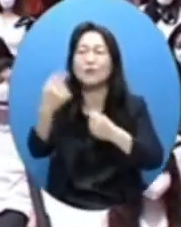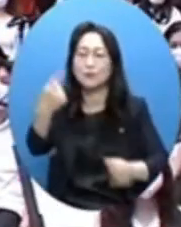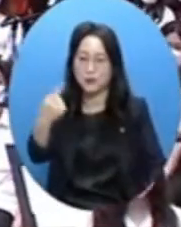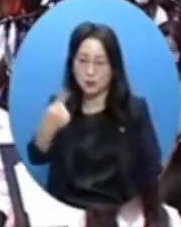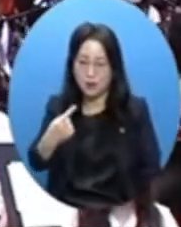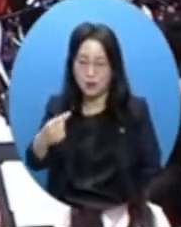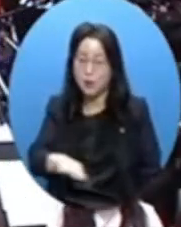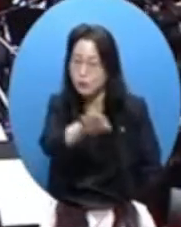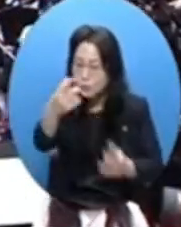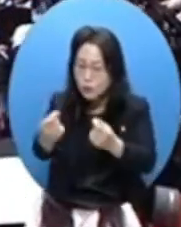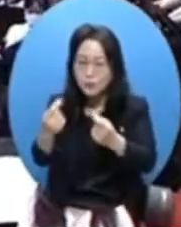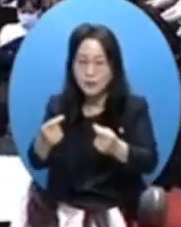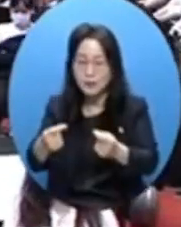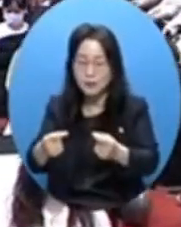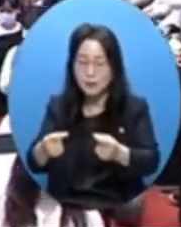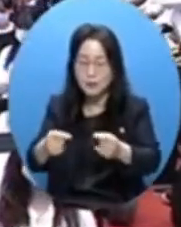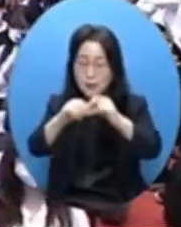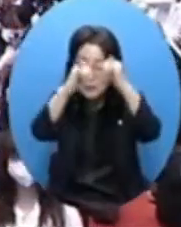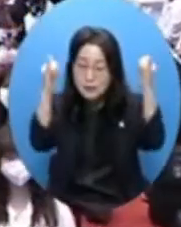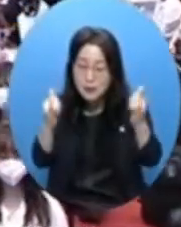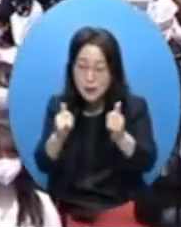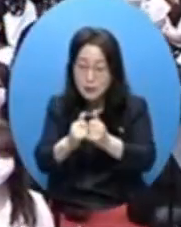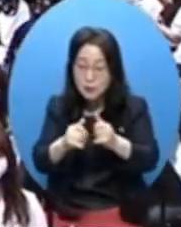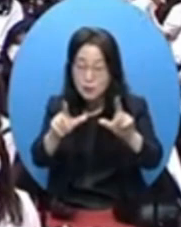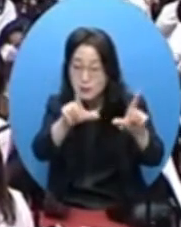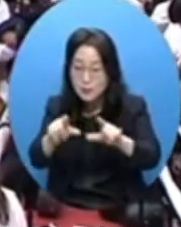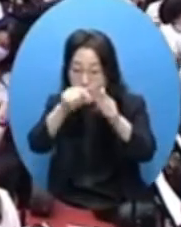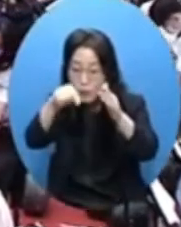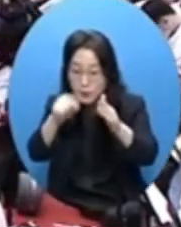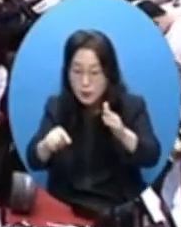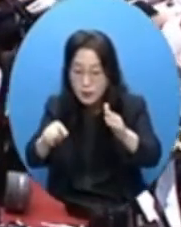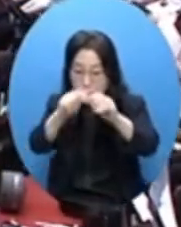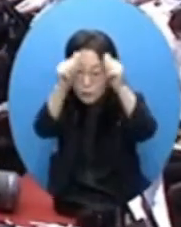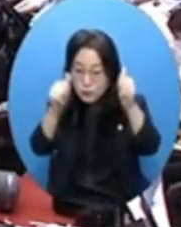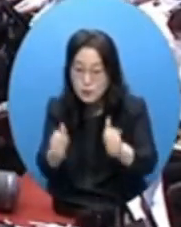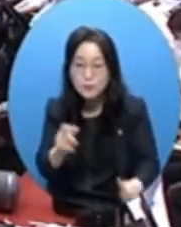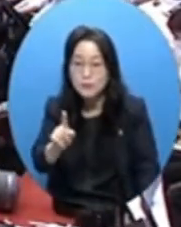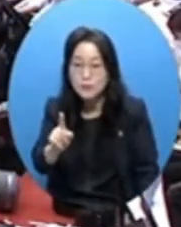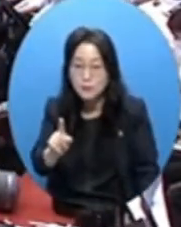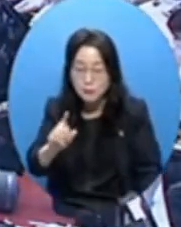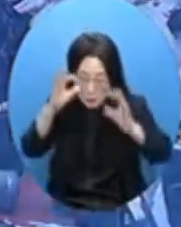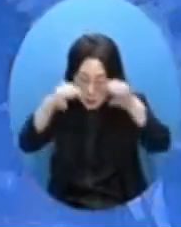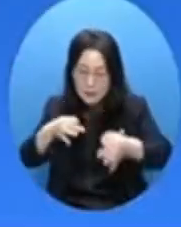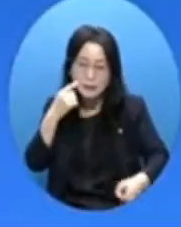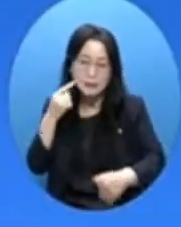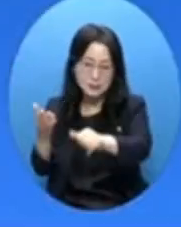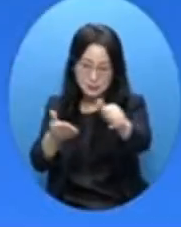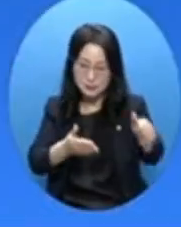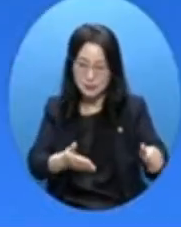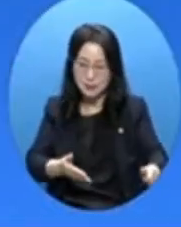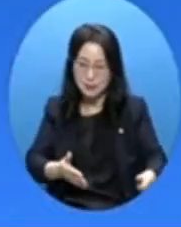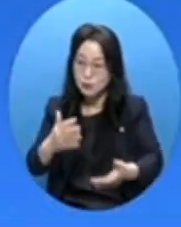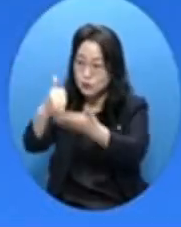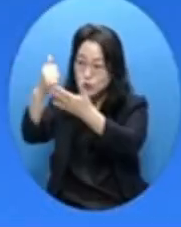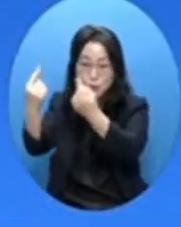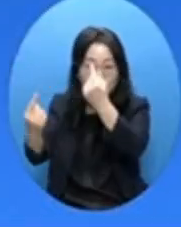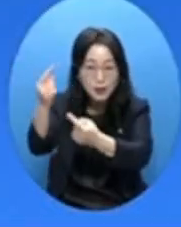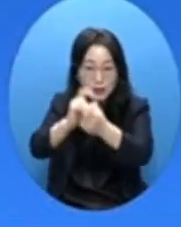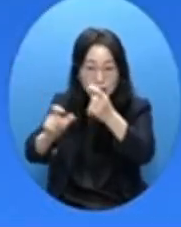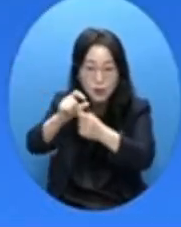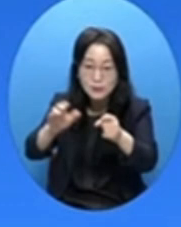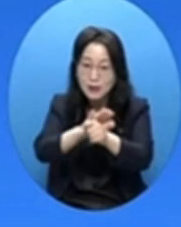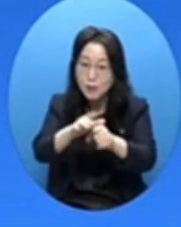우리 산과 데 무상이 무엇입니까 우리 자세를 살펴봐야 됩니다 우리가 지금보다도 사람 모두 신상